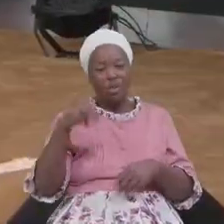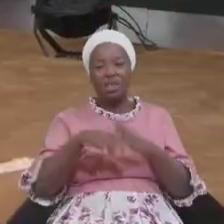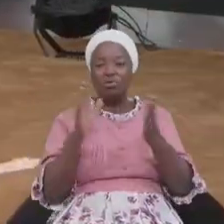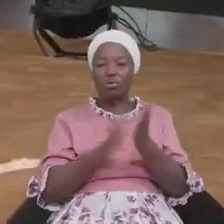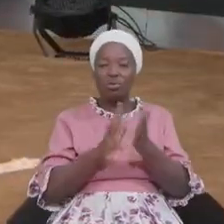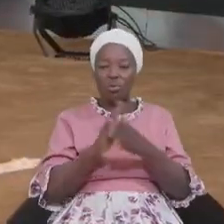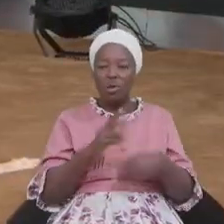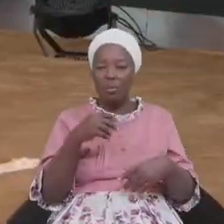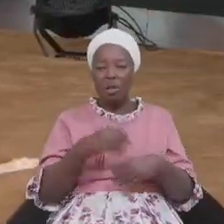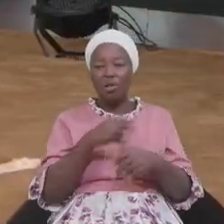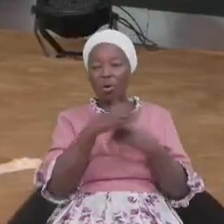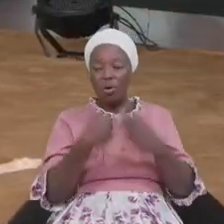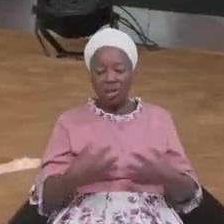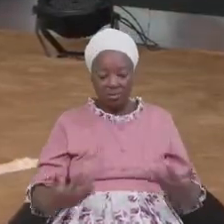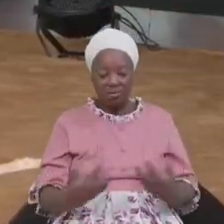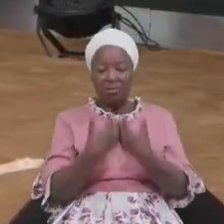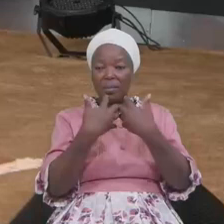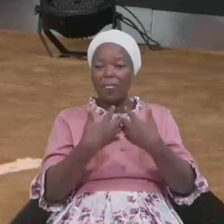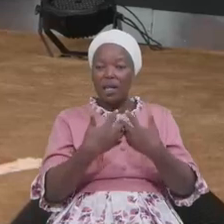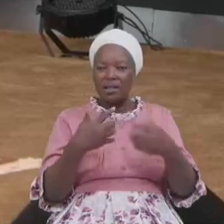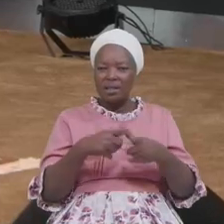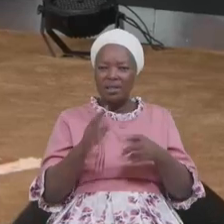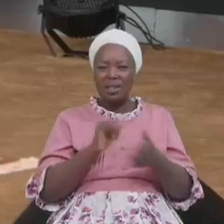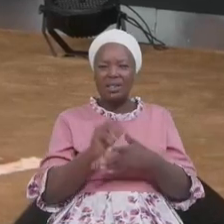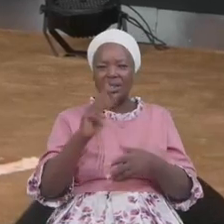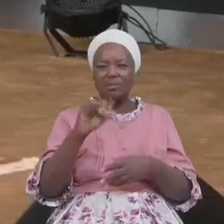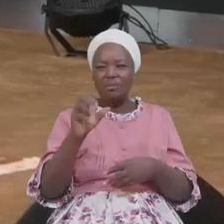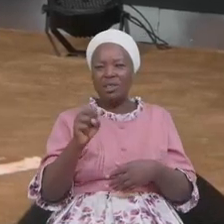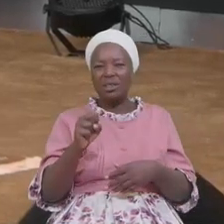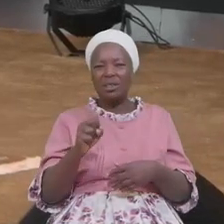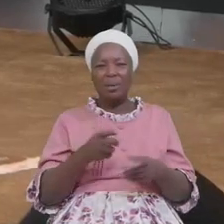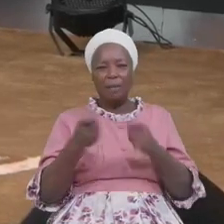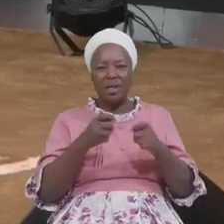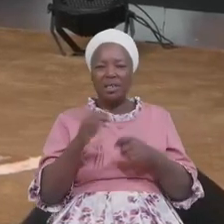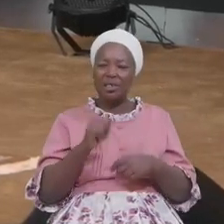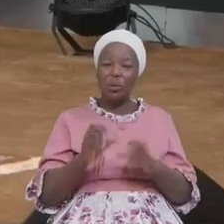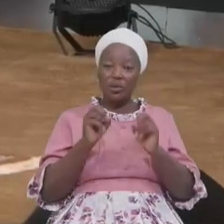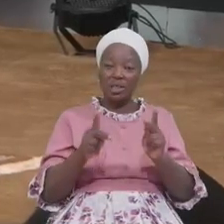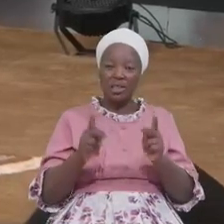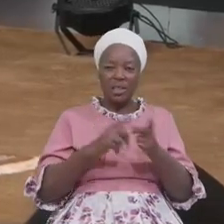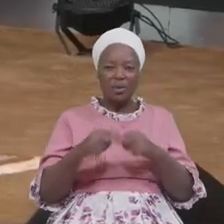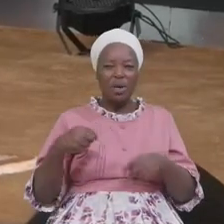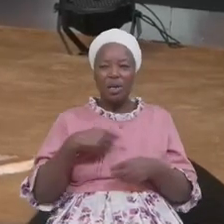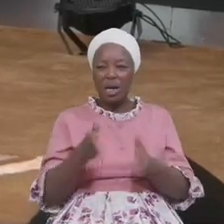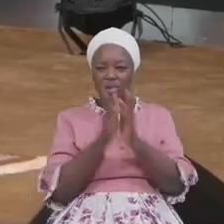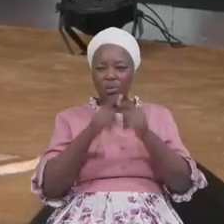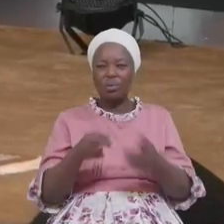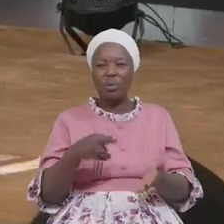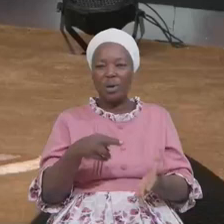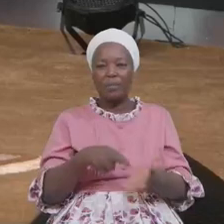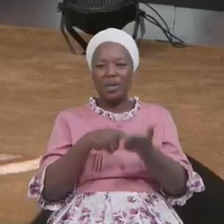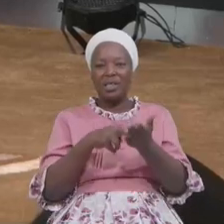qui ont mal géré leurs opportunités. Et on leur a demandé de reprendre cette